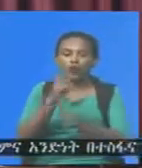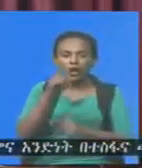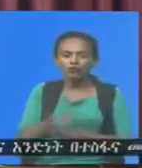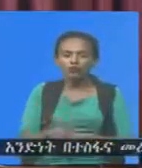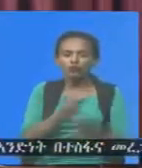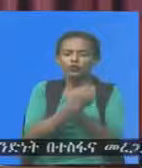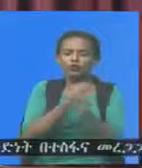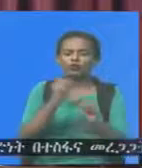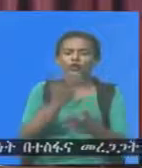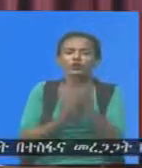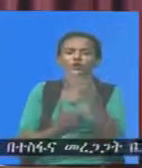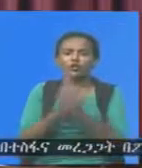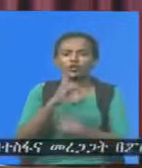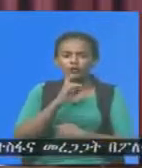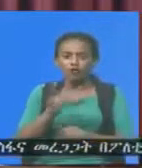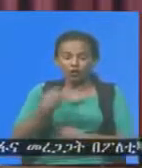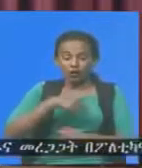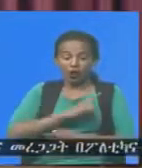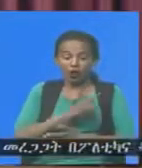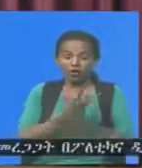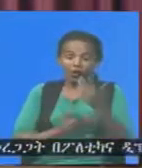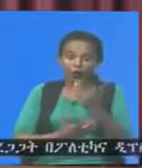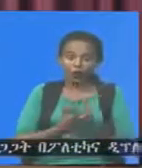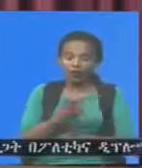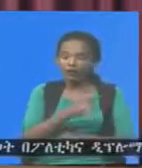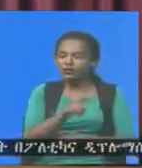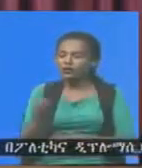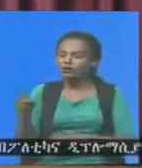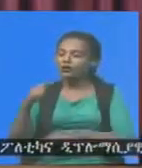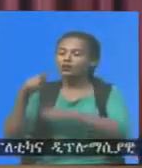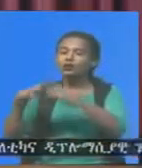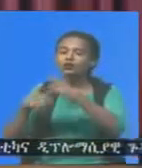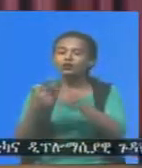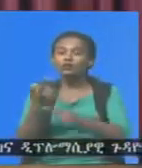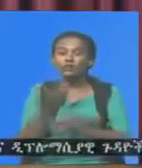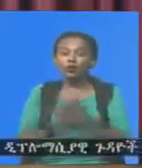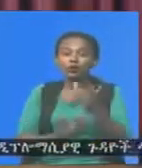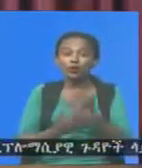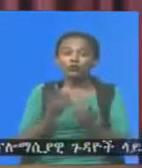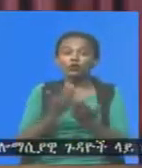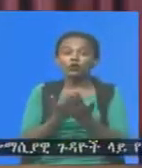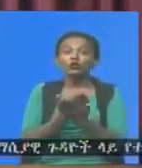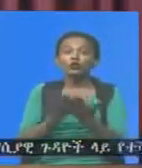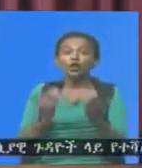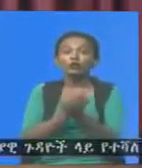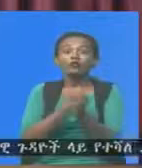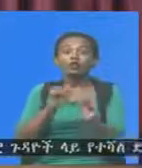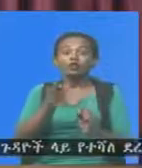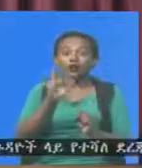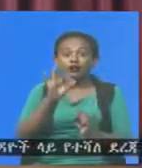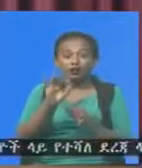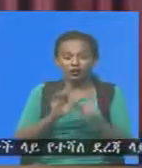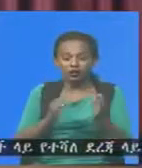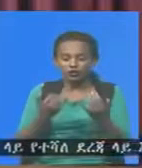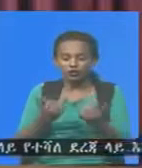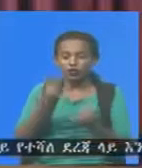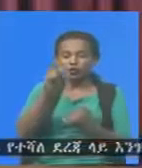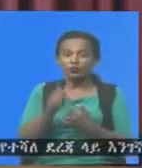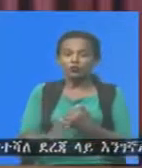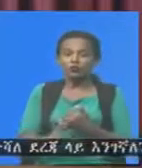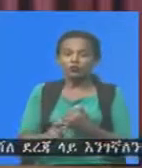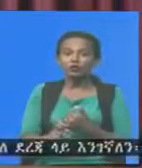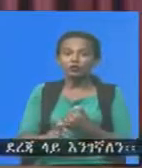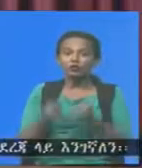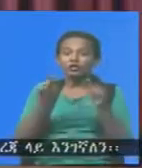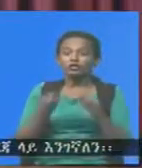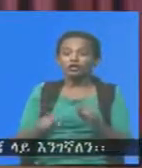ነው። እኛም እናወያያለን፣ እናንተም በየሄዳችሁበት እያወያያችሁ ይሄ ጉዳይ መፍትሄ እንዲያገኝ ታደርጋላችሁ። አሁን በደቡብ